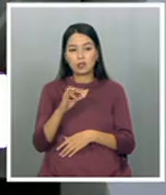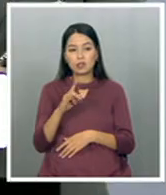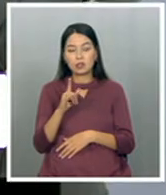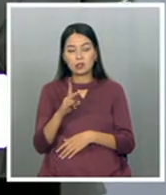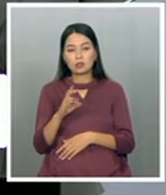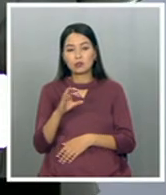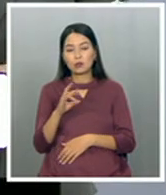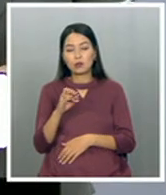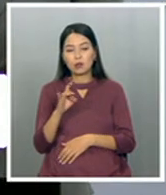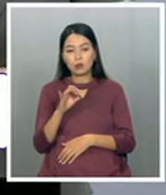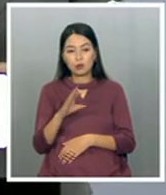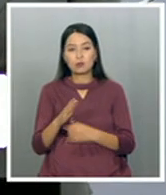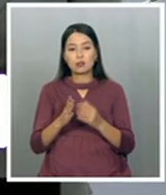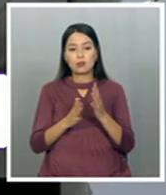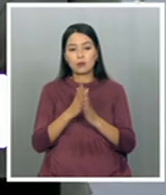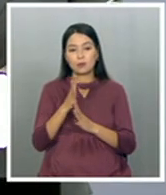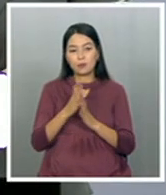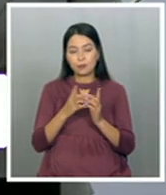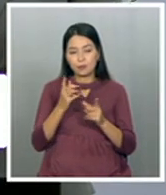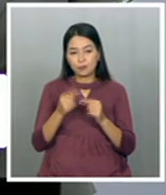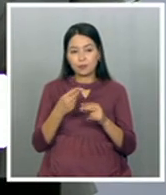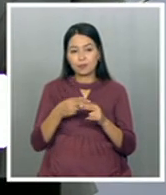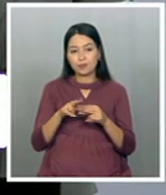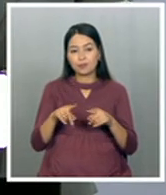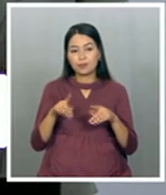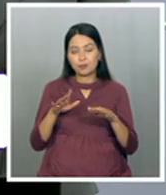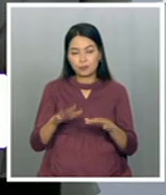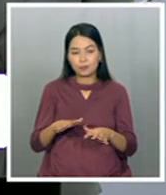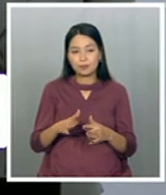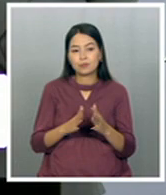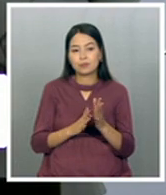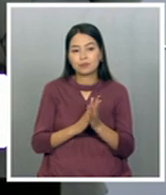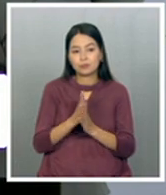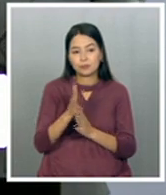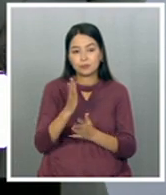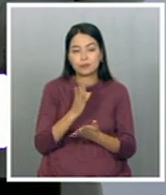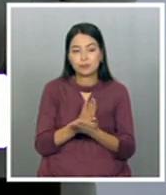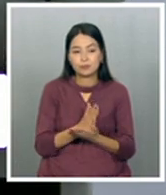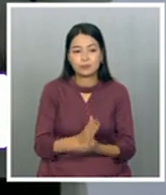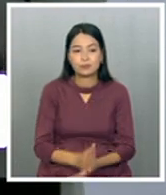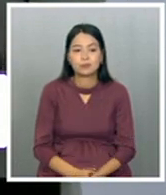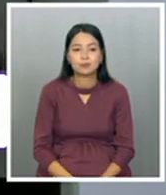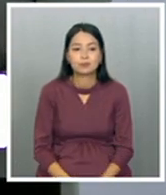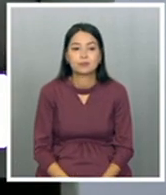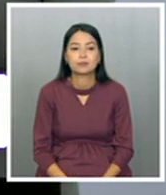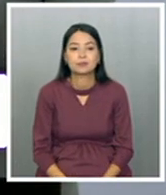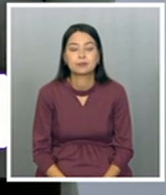салероз өсімдіктері. Олар сор және де сортаң жерлерде өсуге бейім.